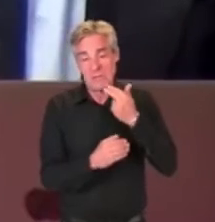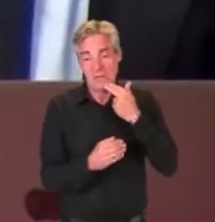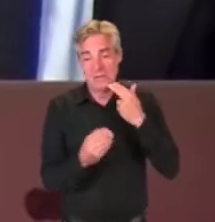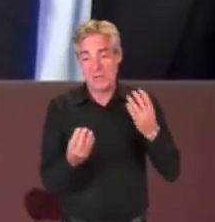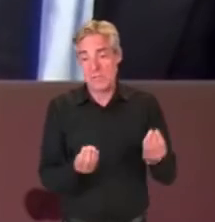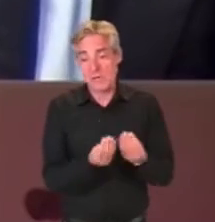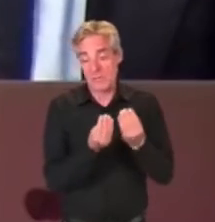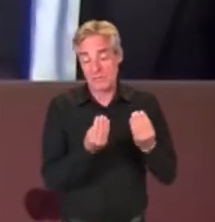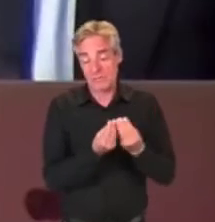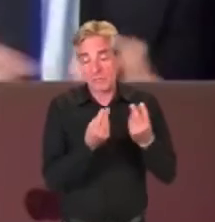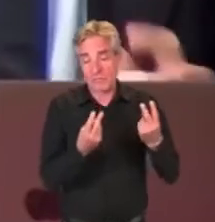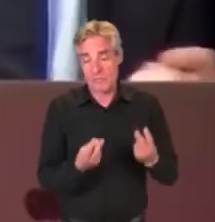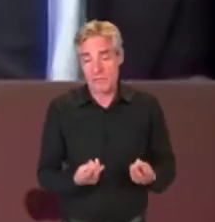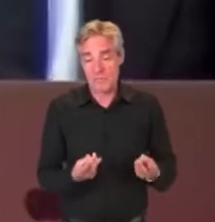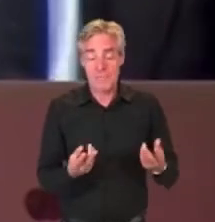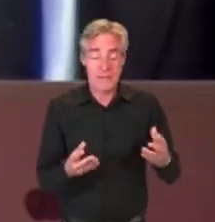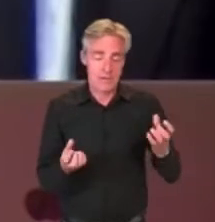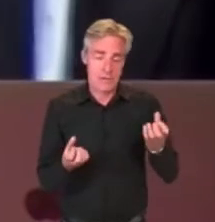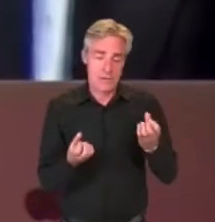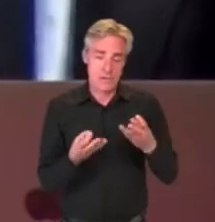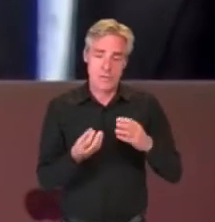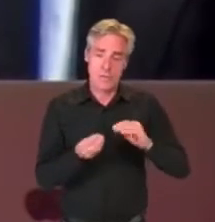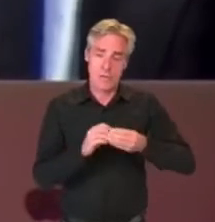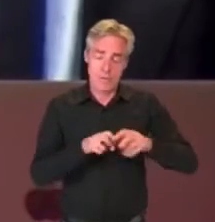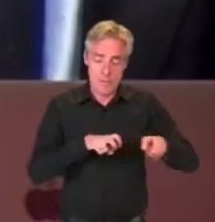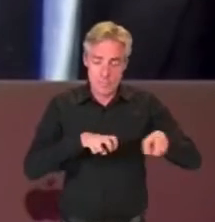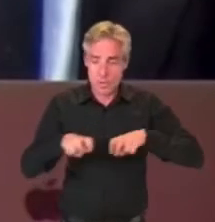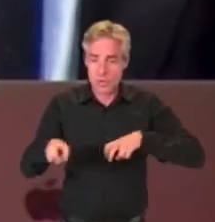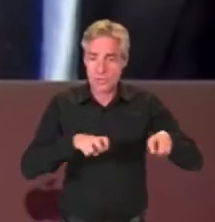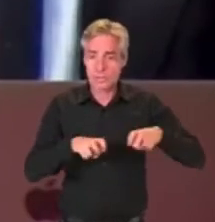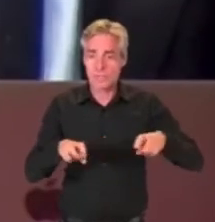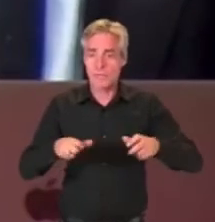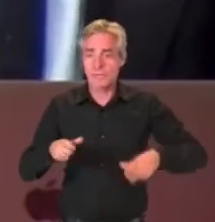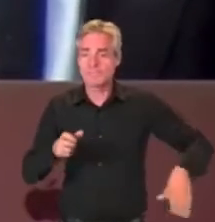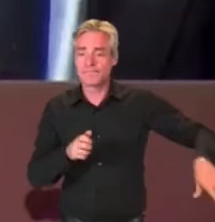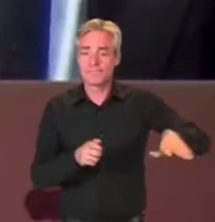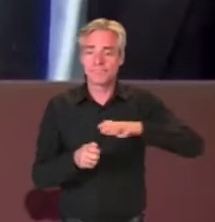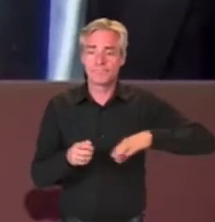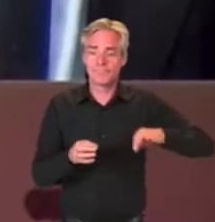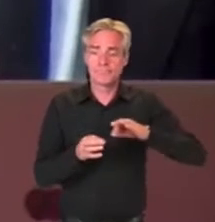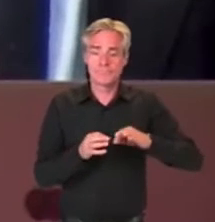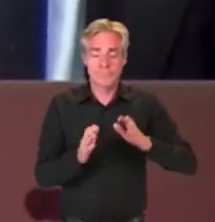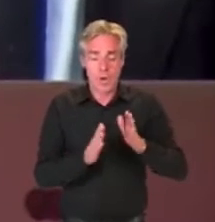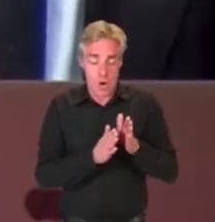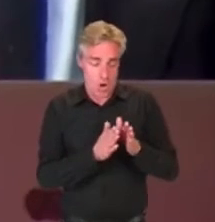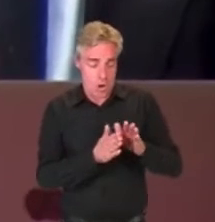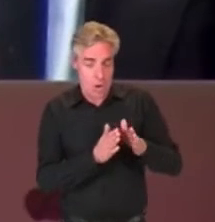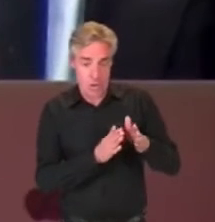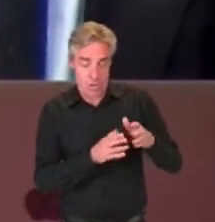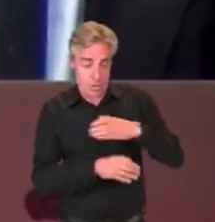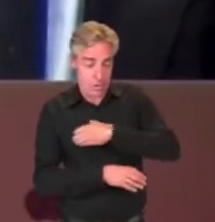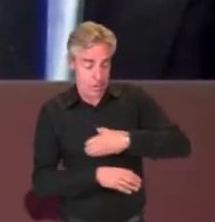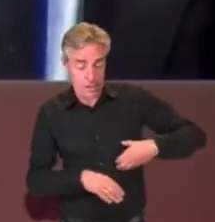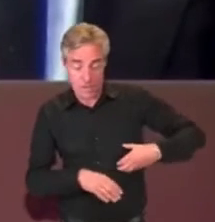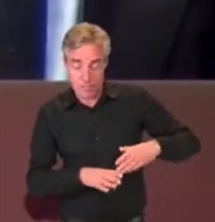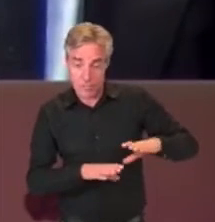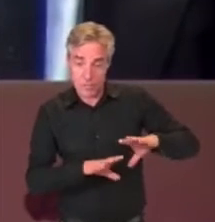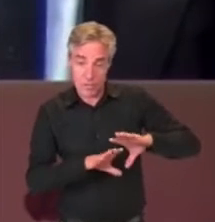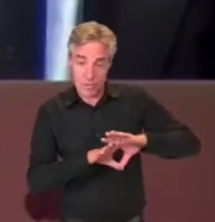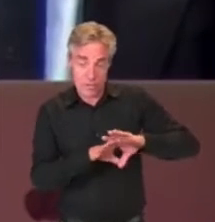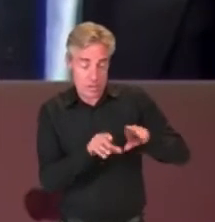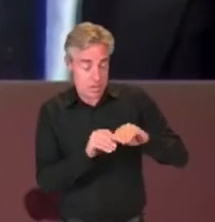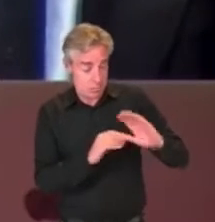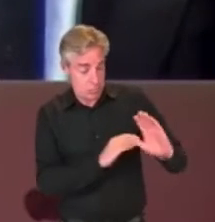trop souvent dans ce volet transport-mobilité un hiatus, un fossé entre les ambitions affichées par votre équipe et la